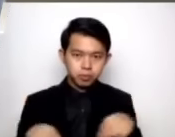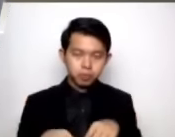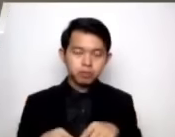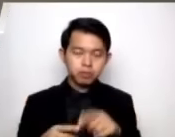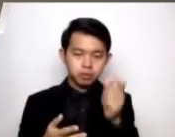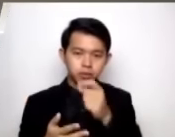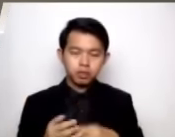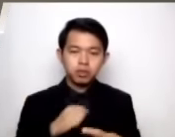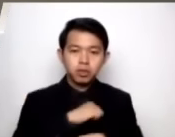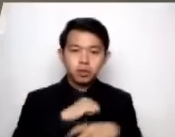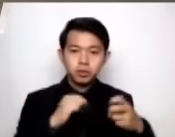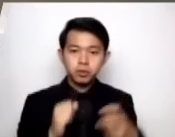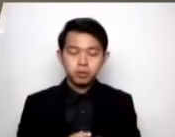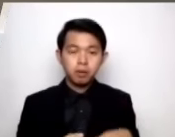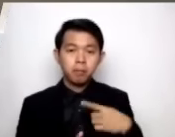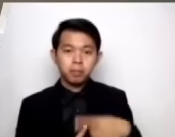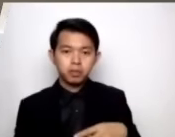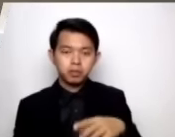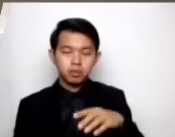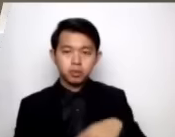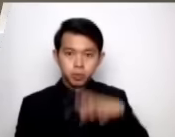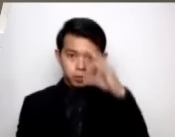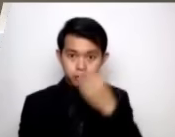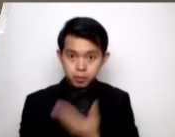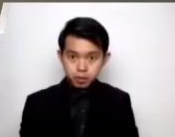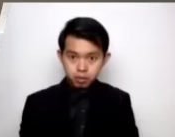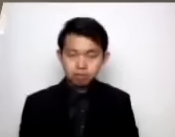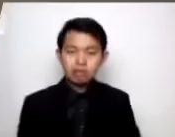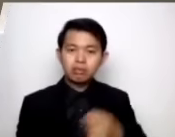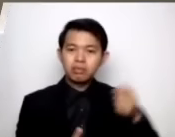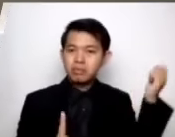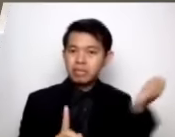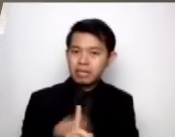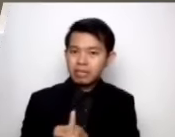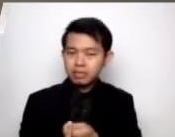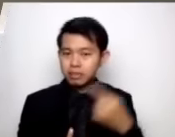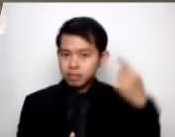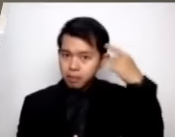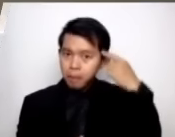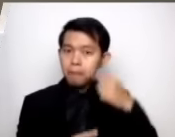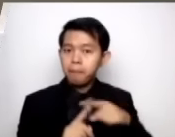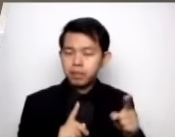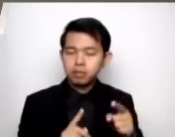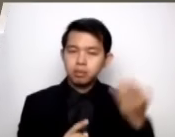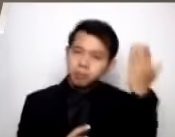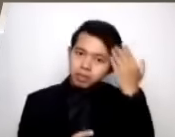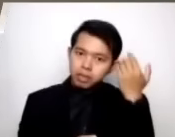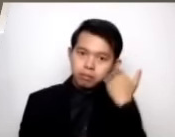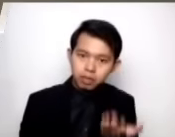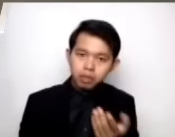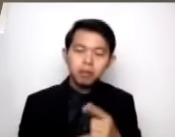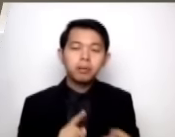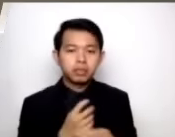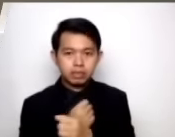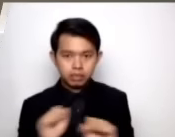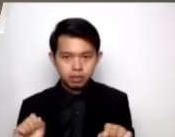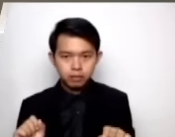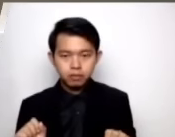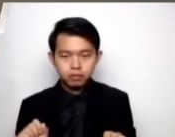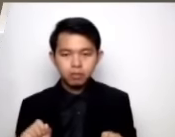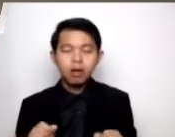sa ulo pero nagpanggap na patay at nakaligtas. Apat ang salarin. May persons of interest na mga pulis sa